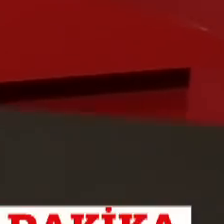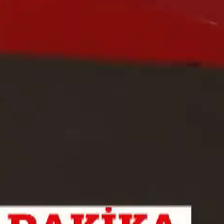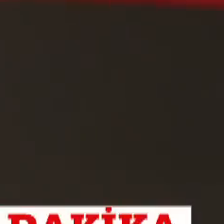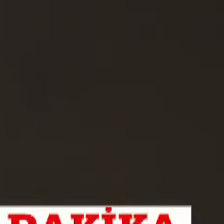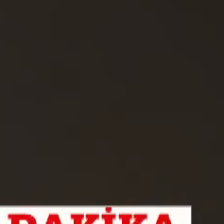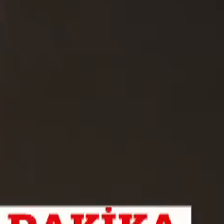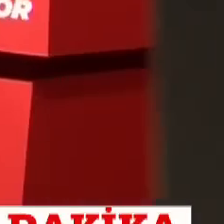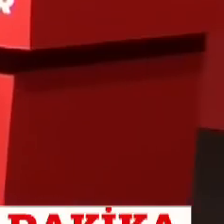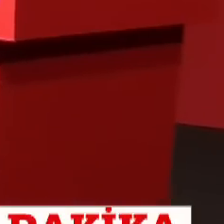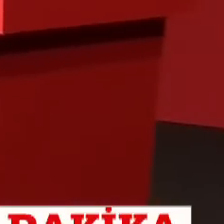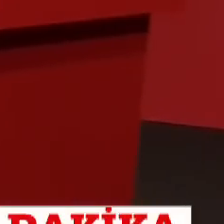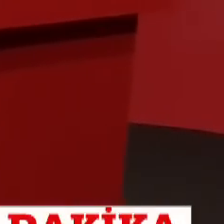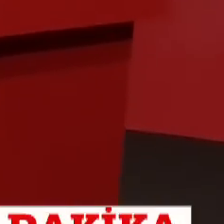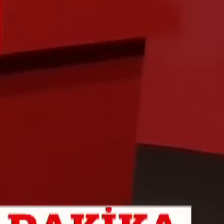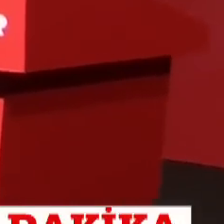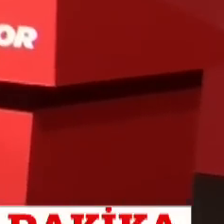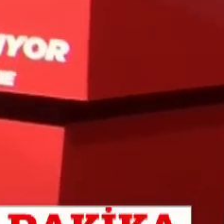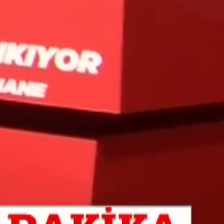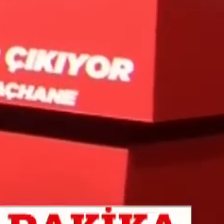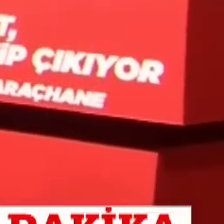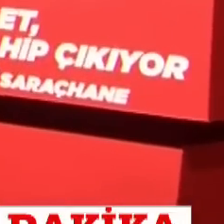olmalıdır. Süreyle ve hukukla.